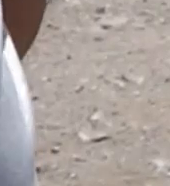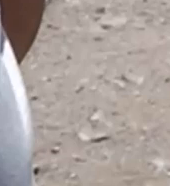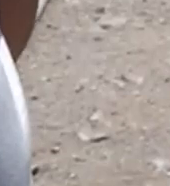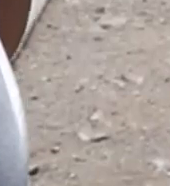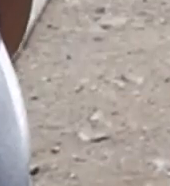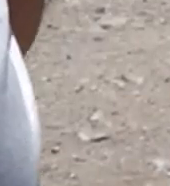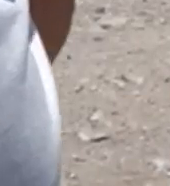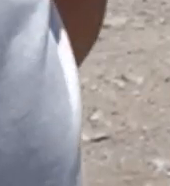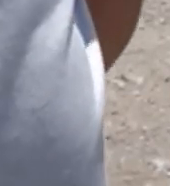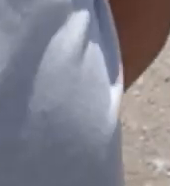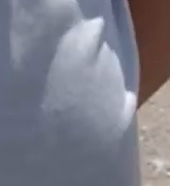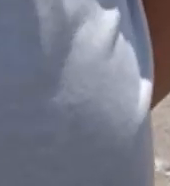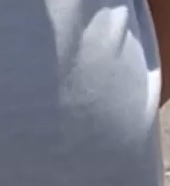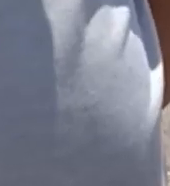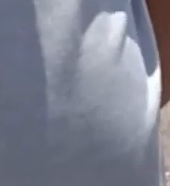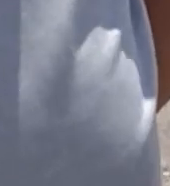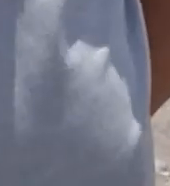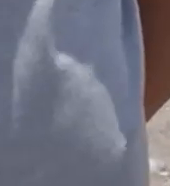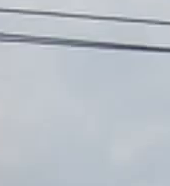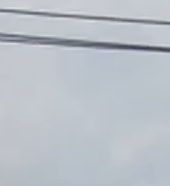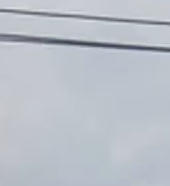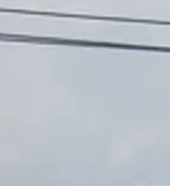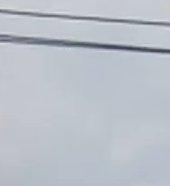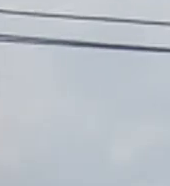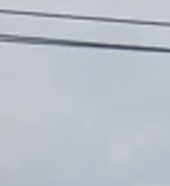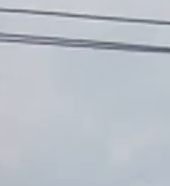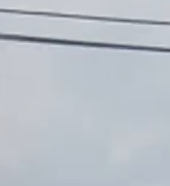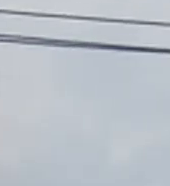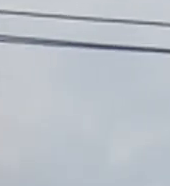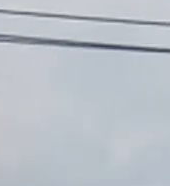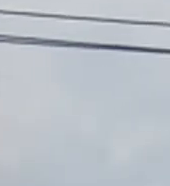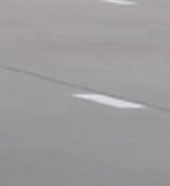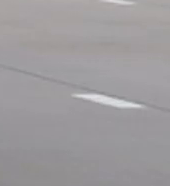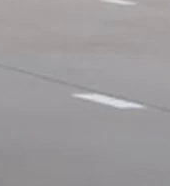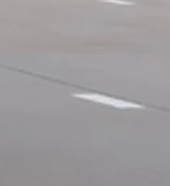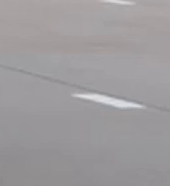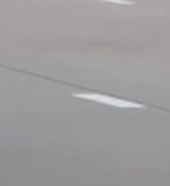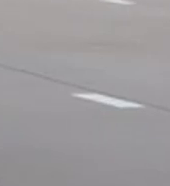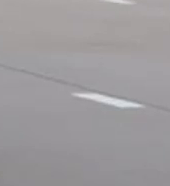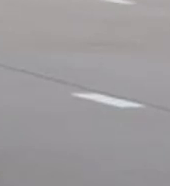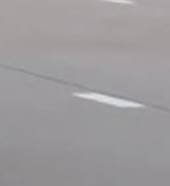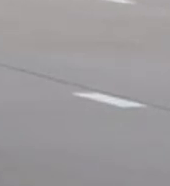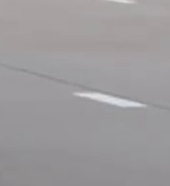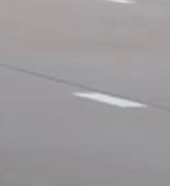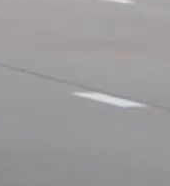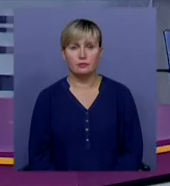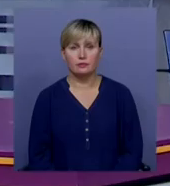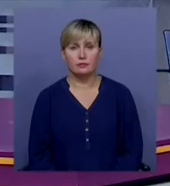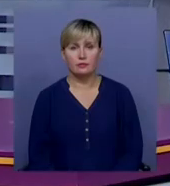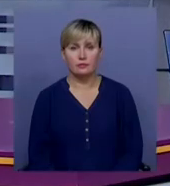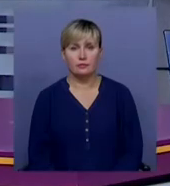не хочу, чтобы она была открыта, я хочу, чтобы ее закрыли. Денис Зимцов, Максим Сандубаев, телеканал Алматы, Алматинская